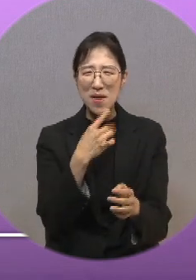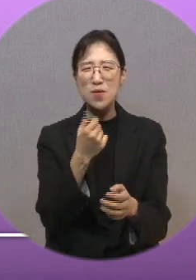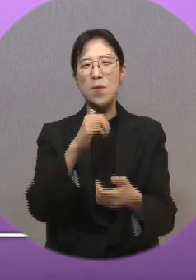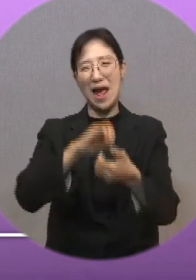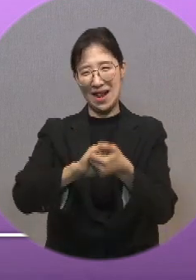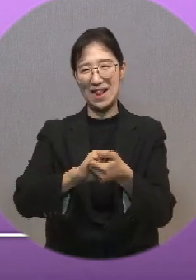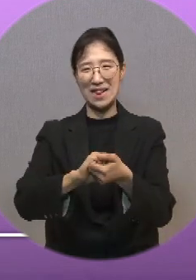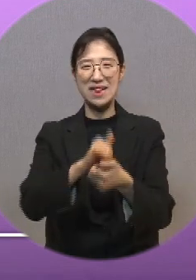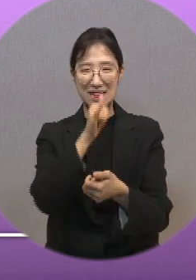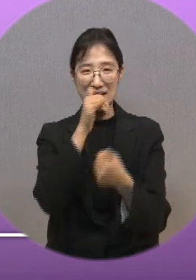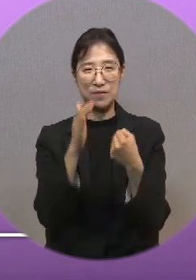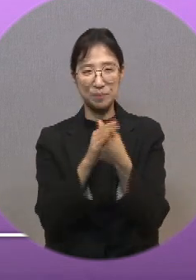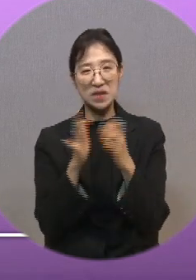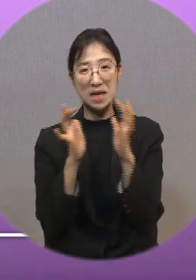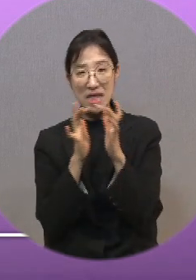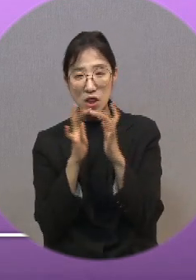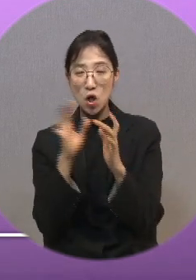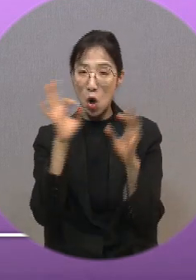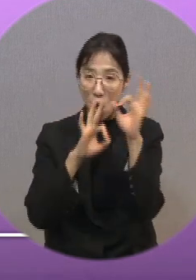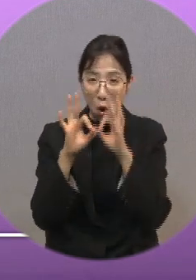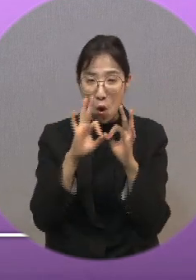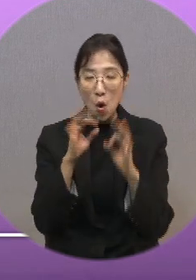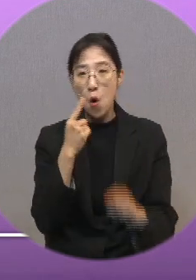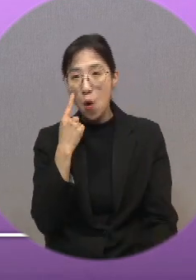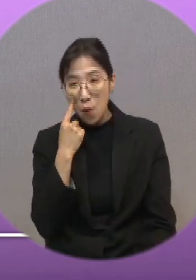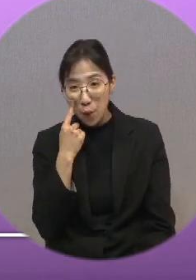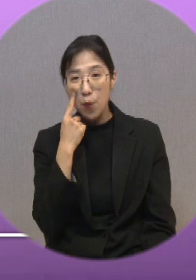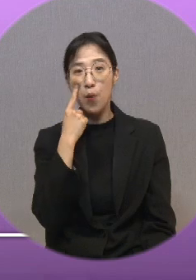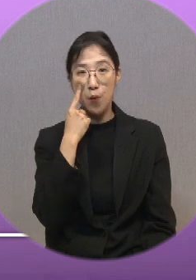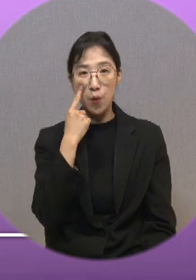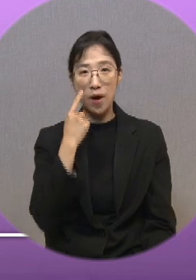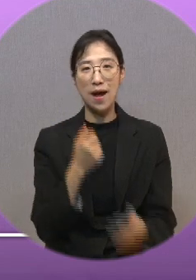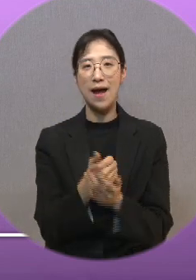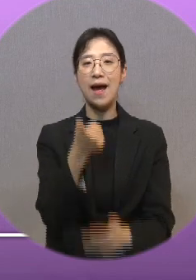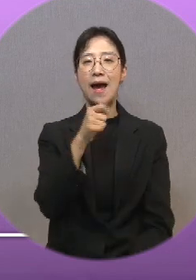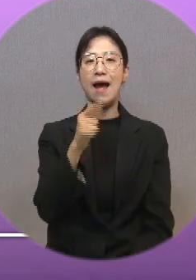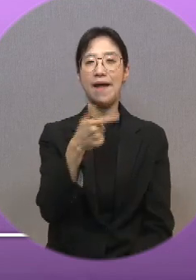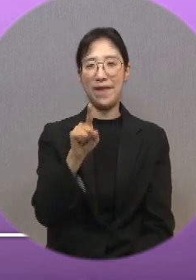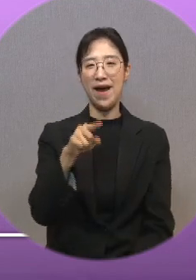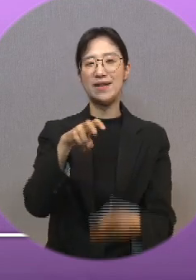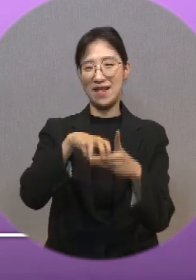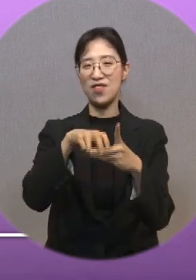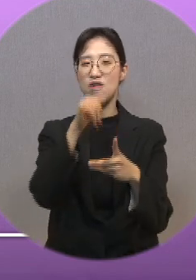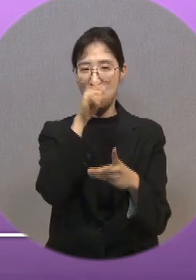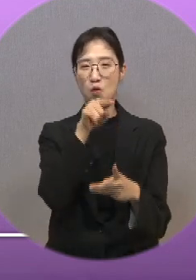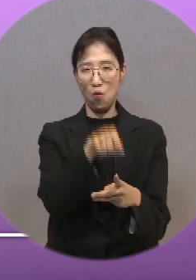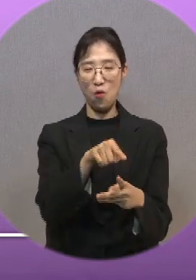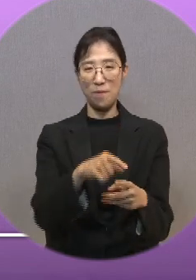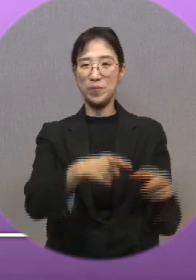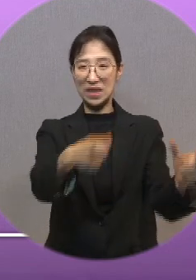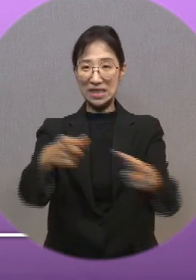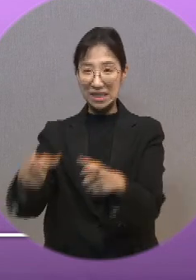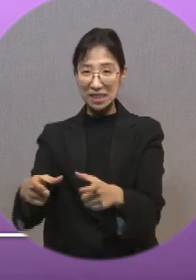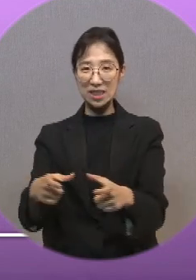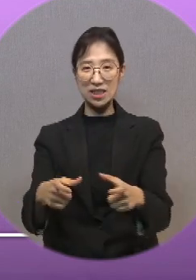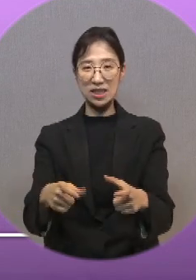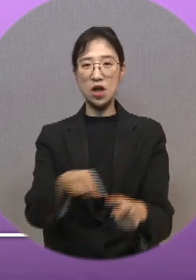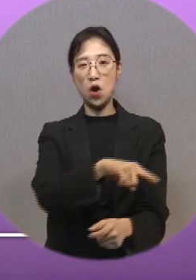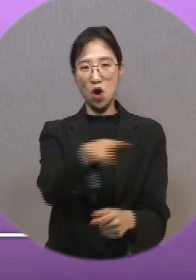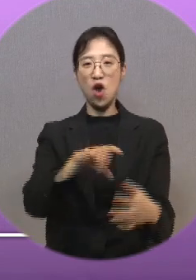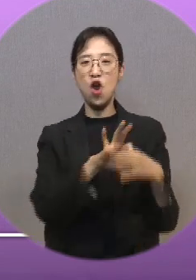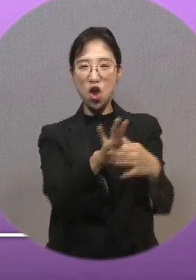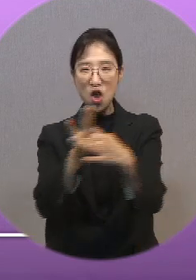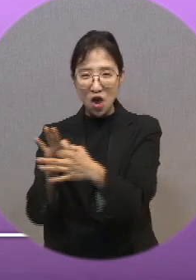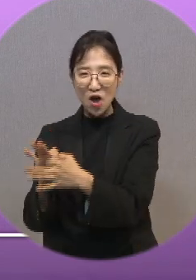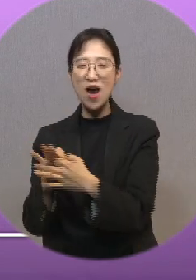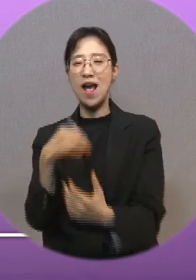한계가 있어가지고 내중에 이제 여기저기 인터넷도 뒤져보고 하니까 하나센터가 있어서 여러 지점들을 컨택을